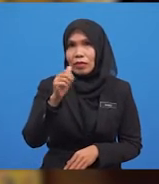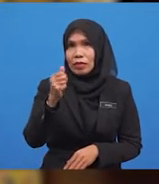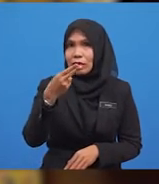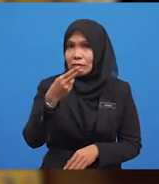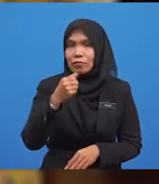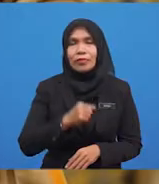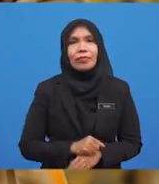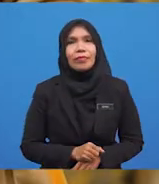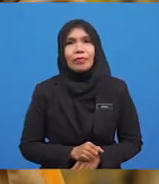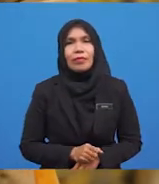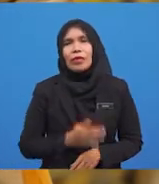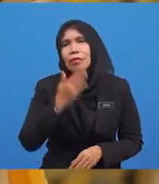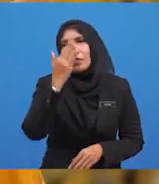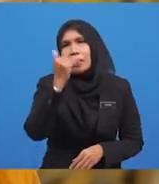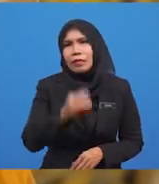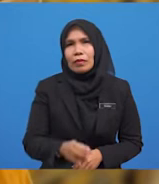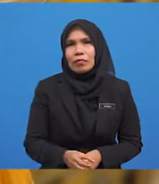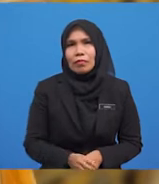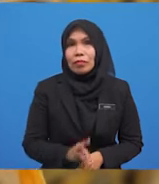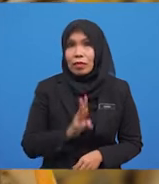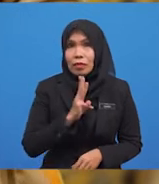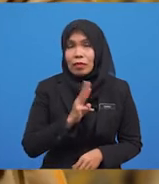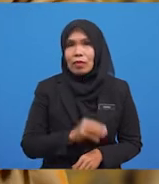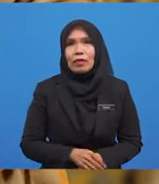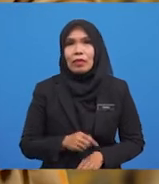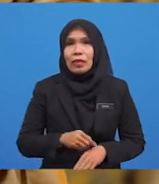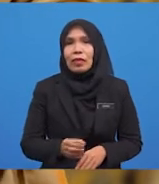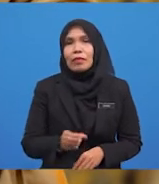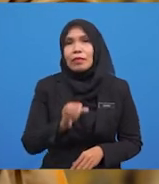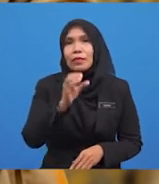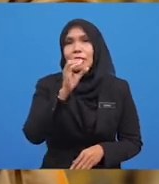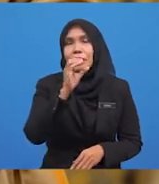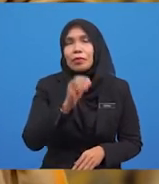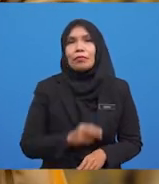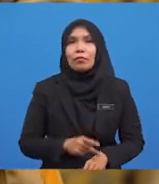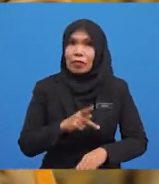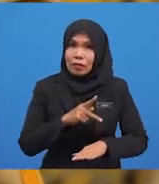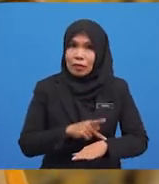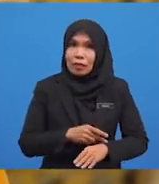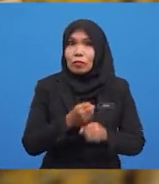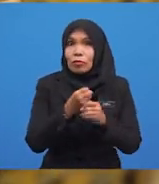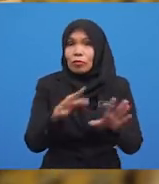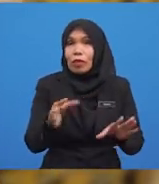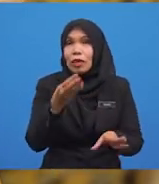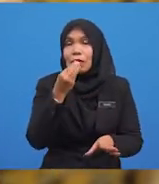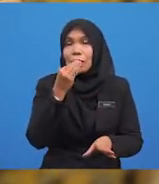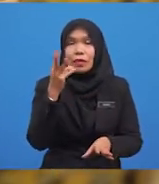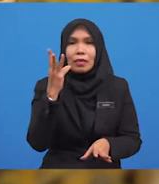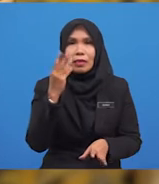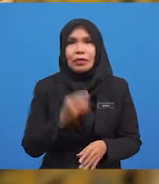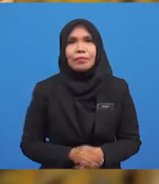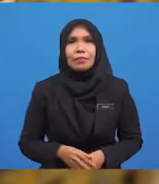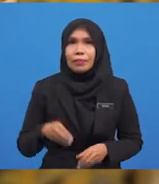makan nasi? Sebenarnya dalam majlis tidak manis kalau